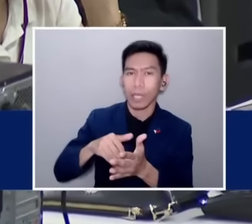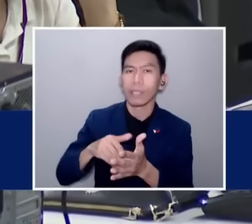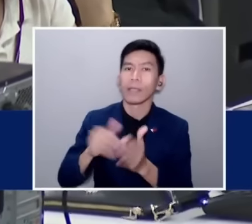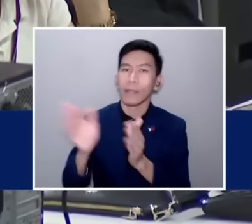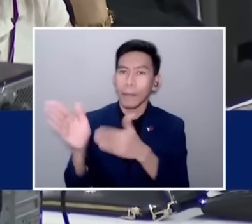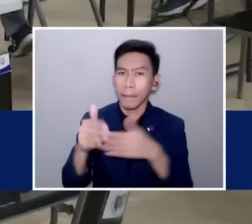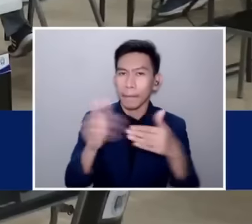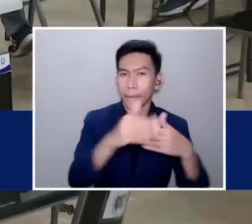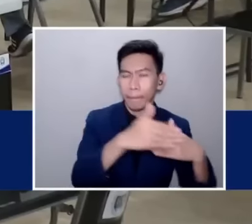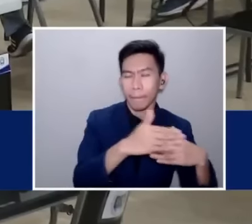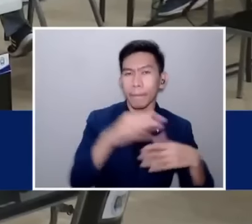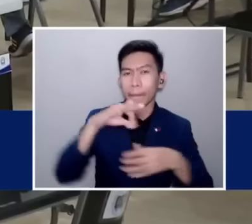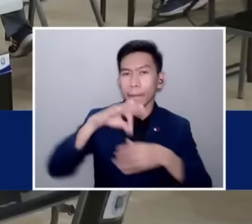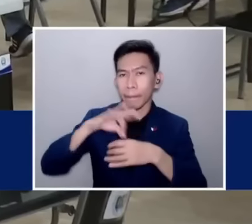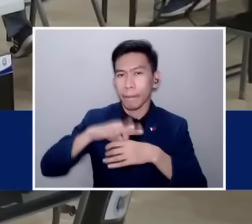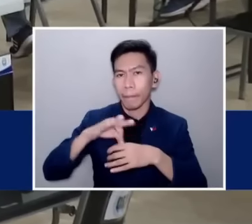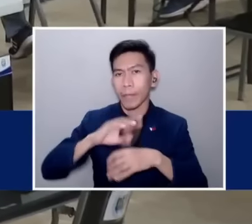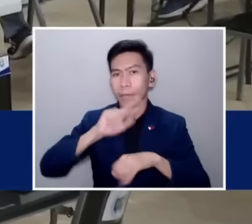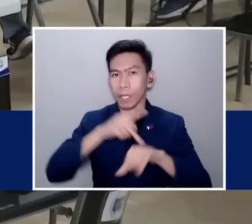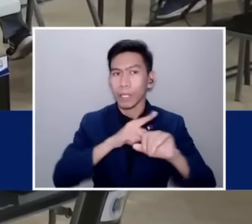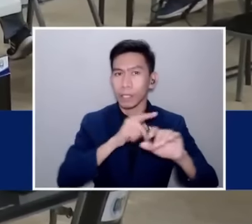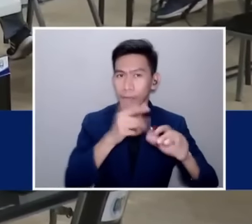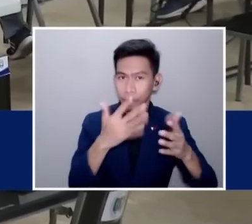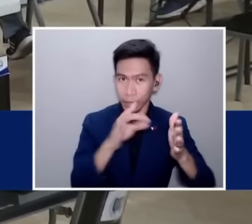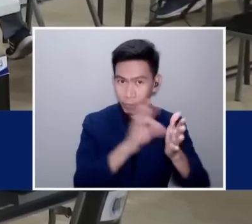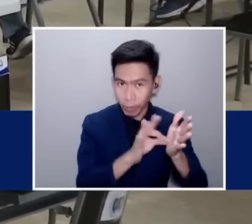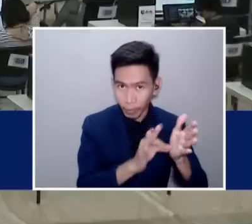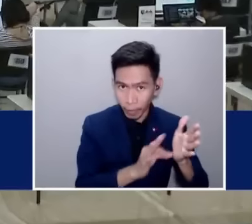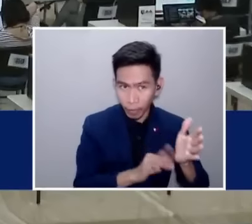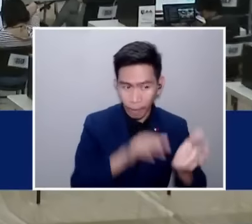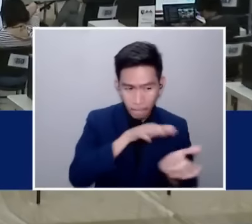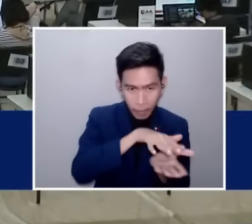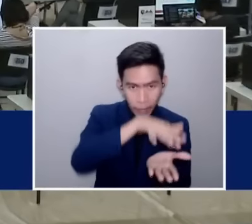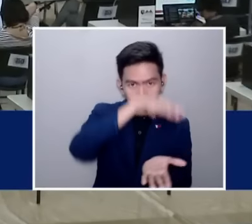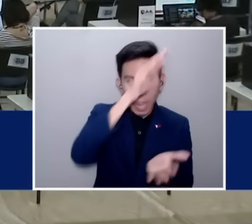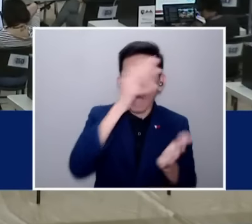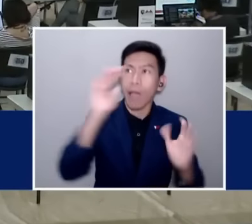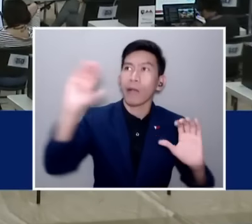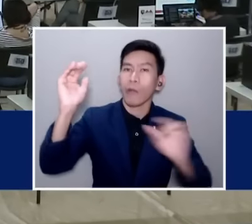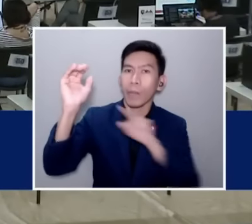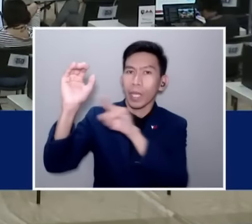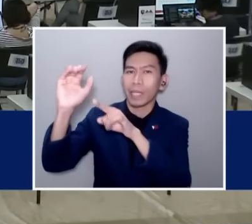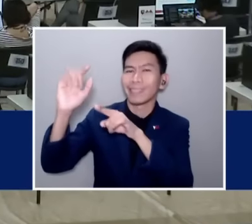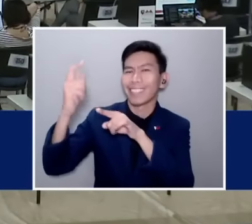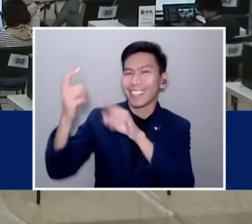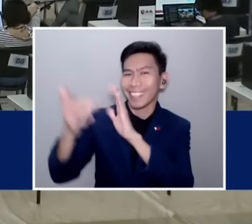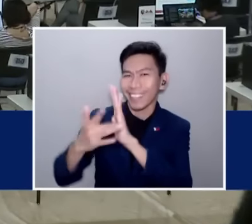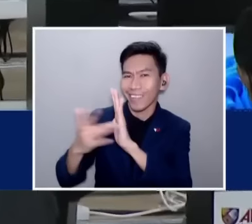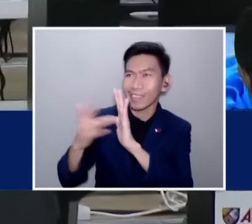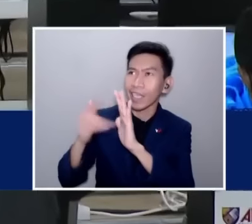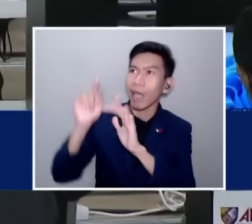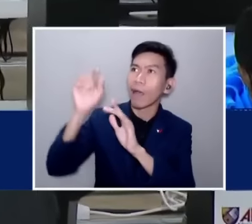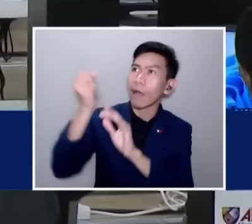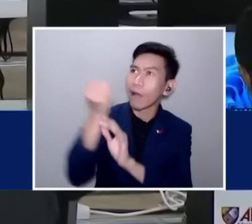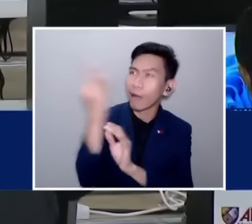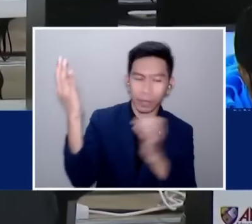bansa na siyang ikukumpara dun sa ilalabas na electronically transmitted na resulta. Ito ay para makita kung